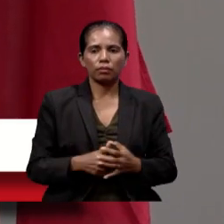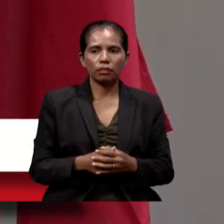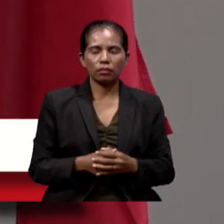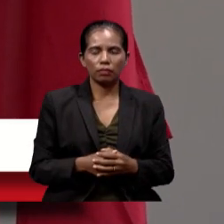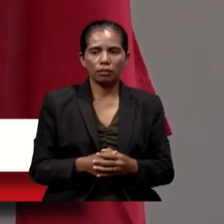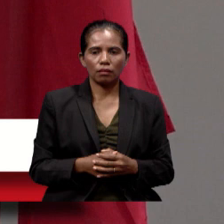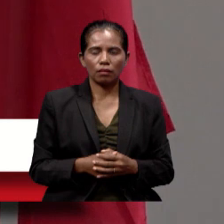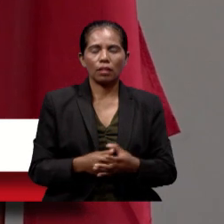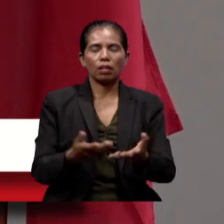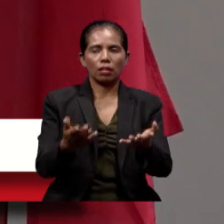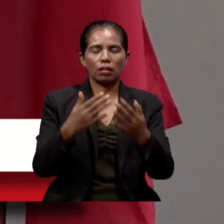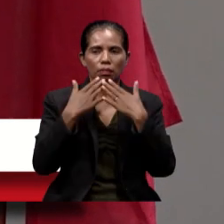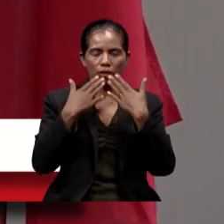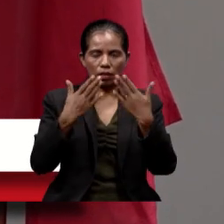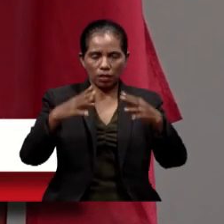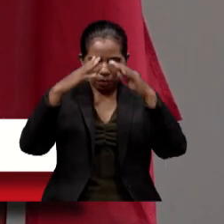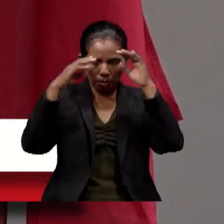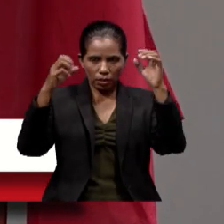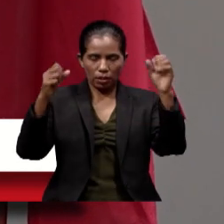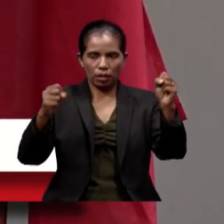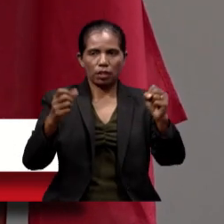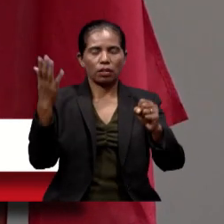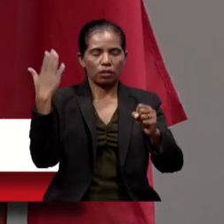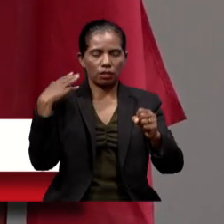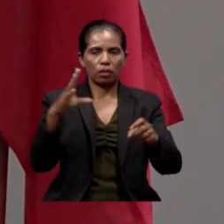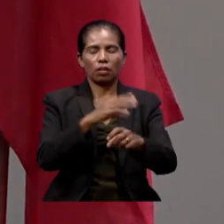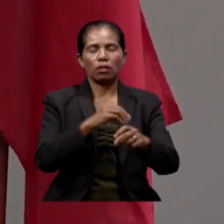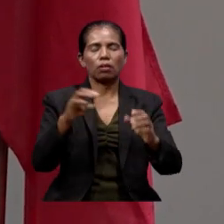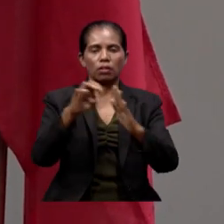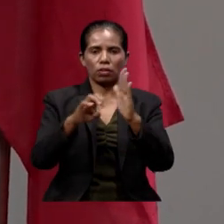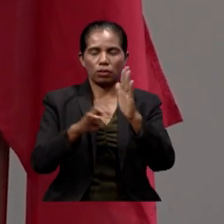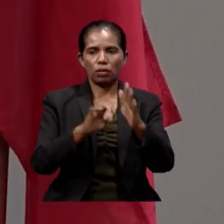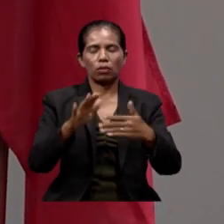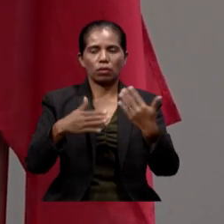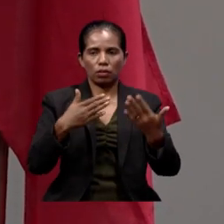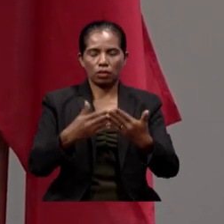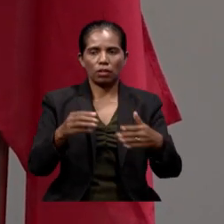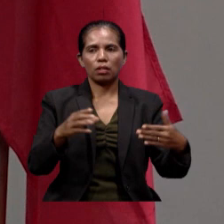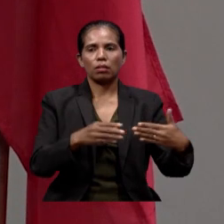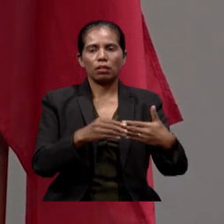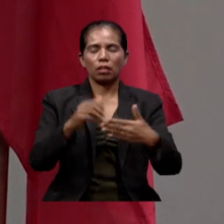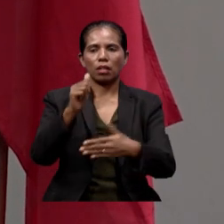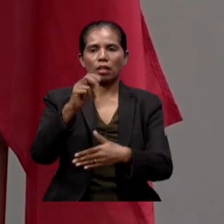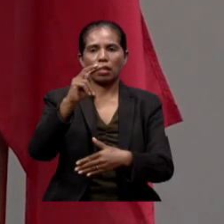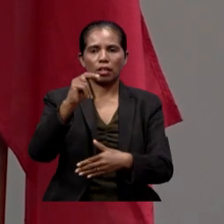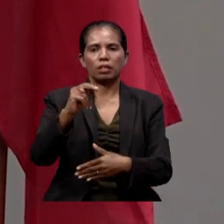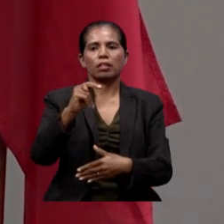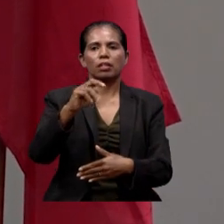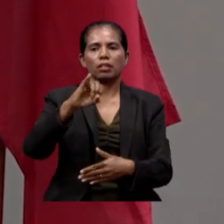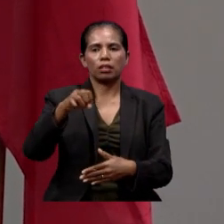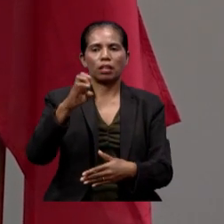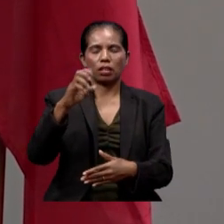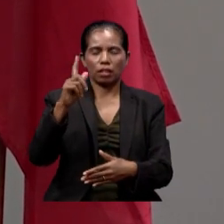Agar presiden mos bahwa ini presiden sesante, no struktur sesante sirvo tu nuda mos fundador anjetnya, kolaran